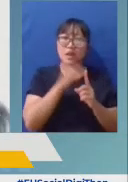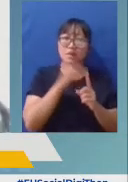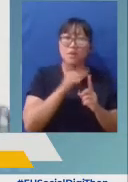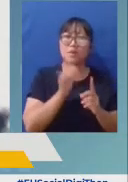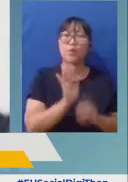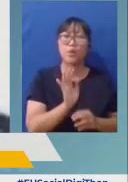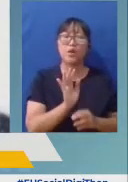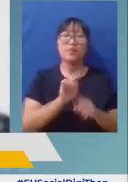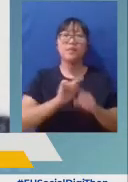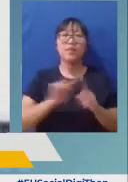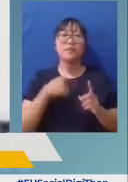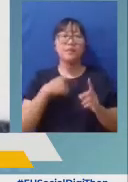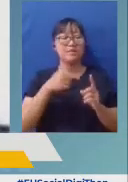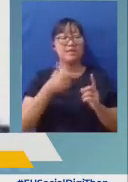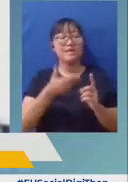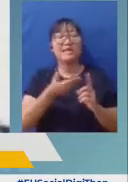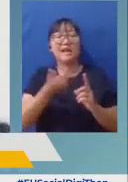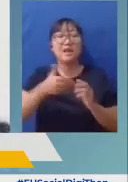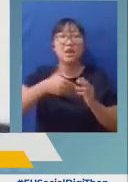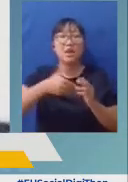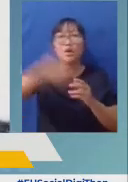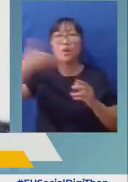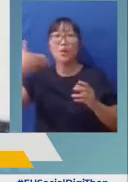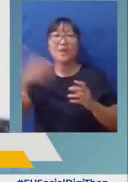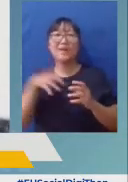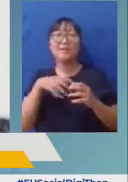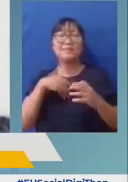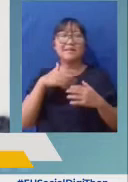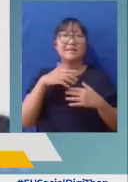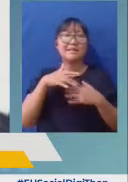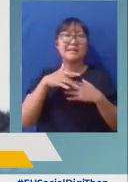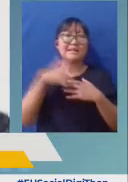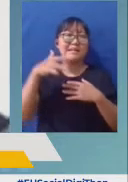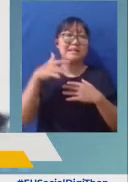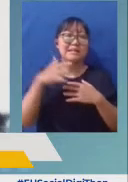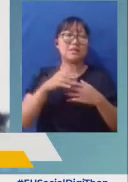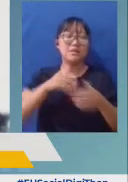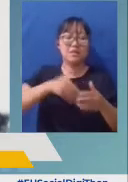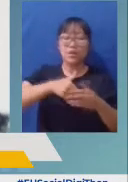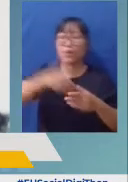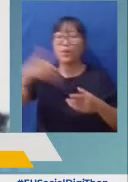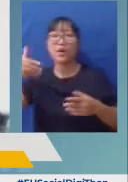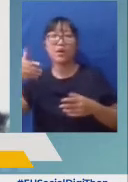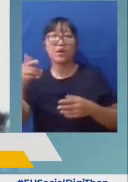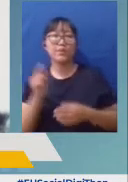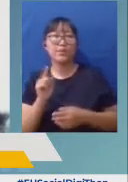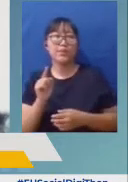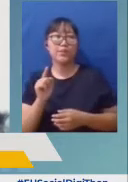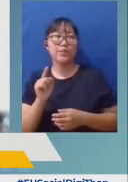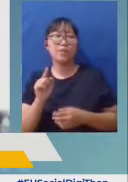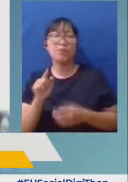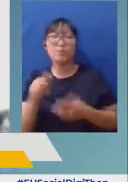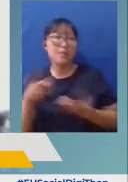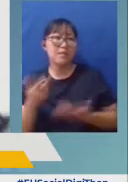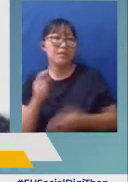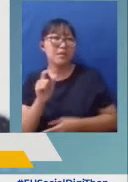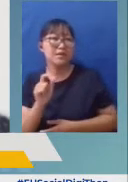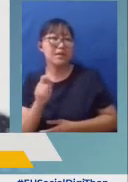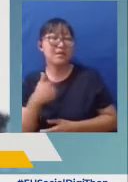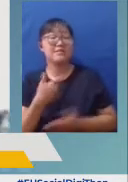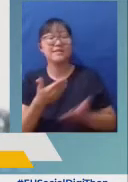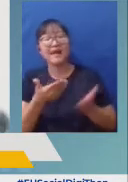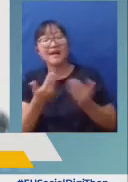dari pemikiran traumatis tadi gitu ya. Nah, itu keluarkan dia dengan ajak dia bermain